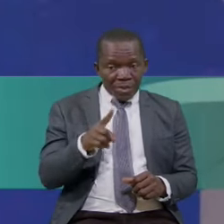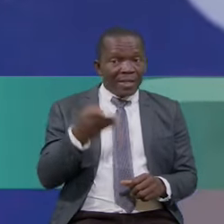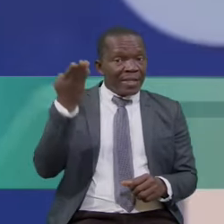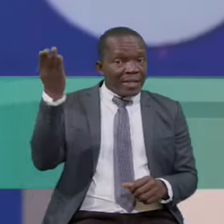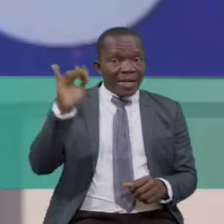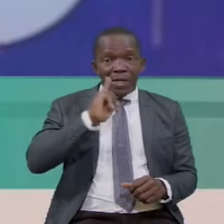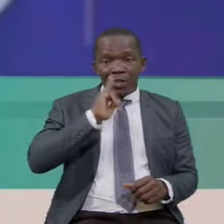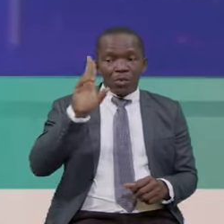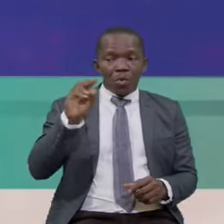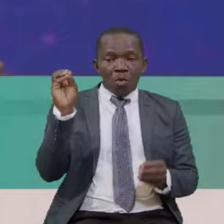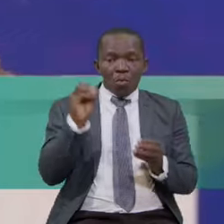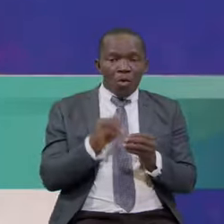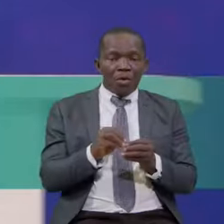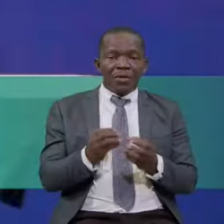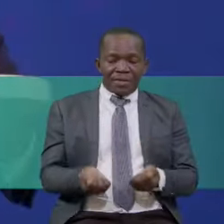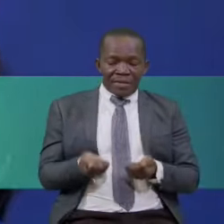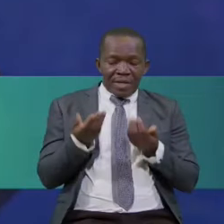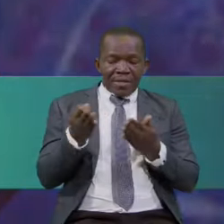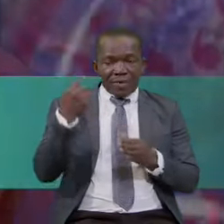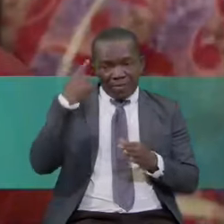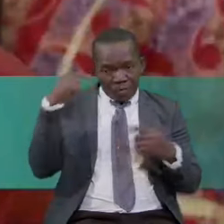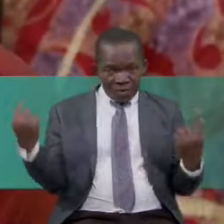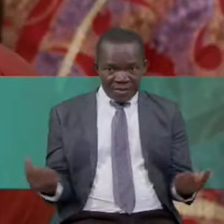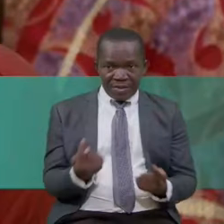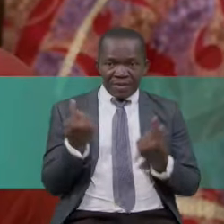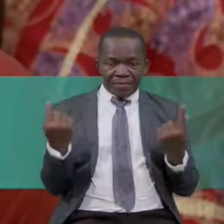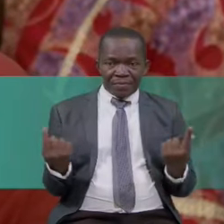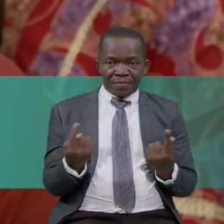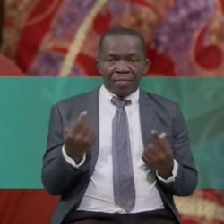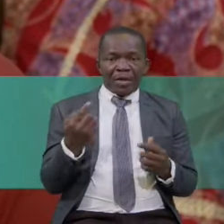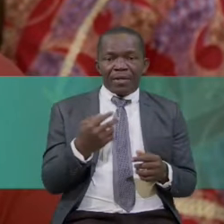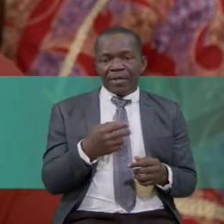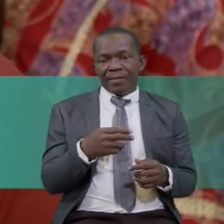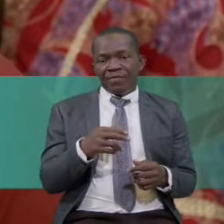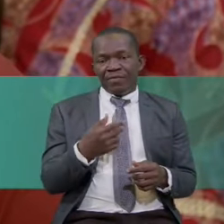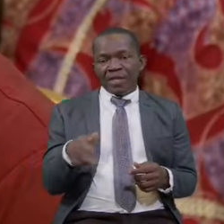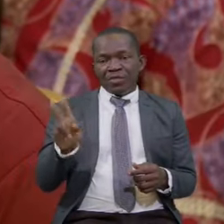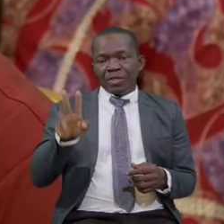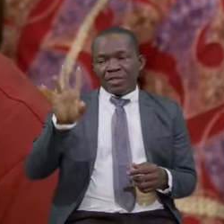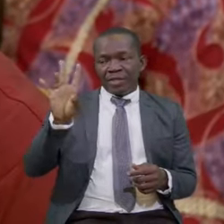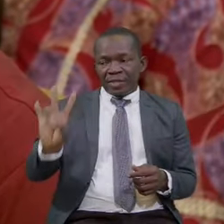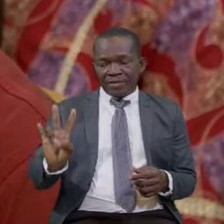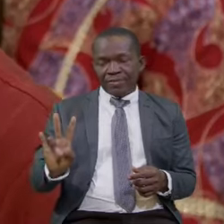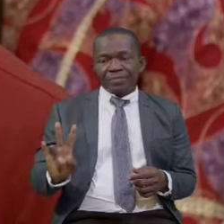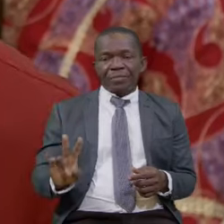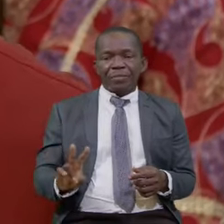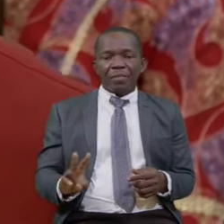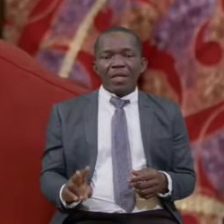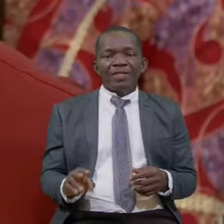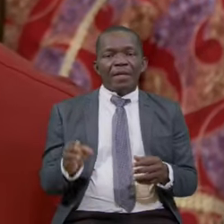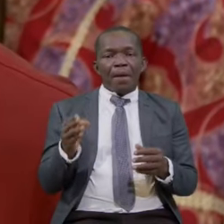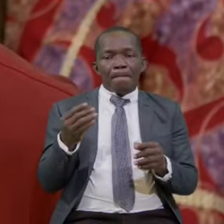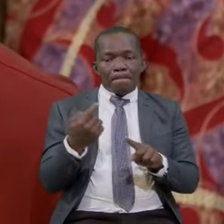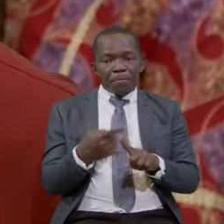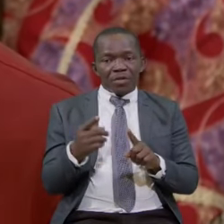pour les péchés voyez le verset suivant verset 27 mais une attente terrible du